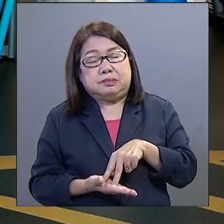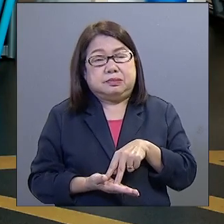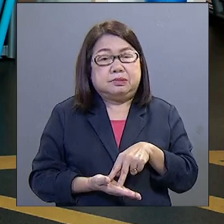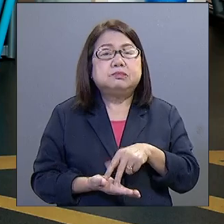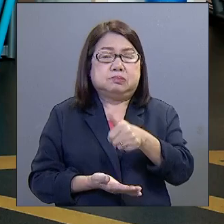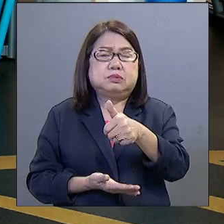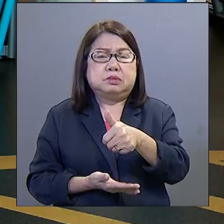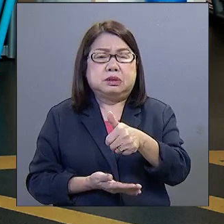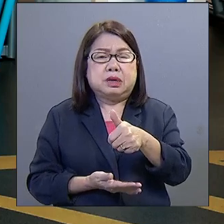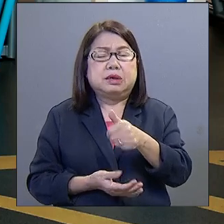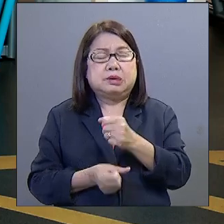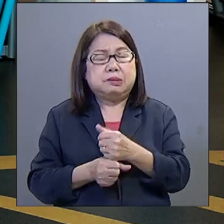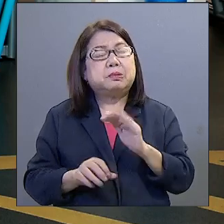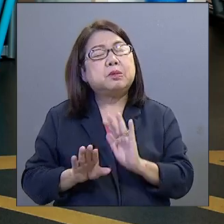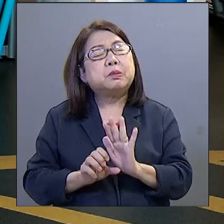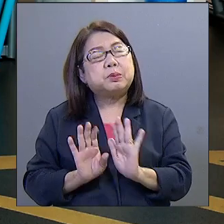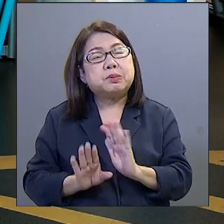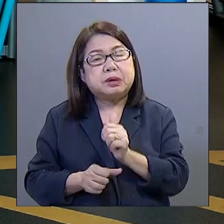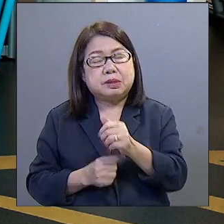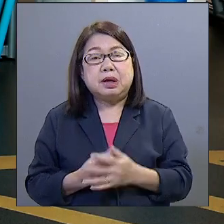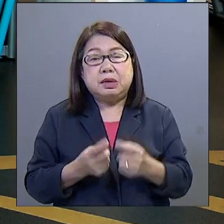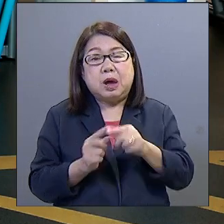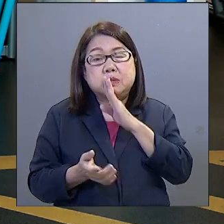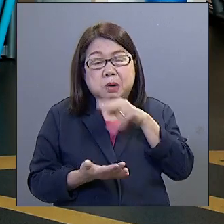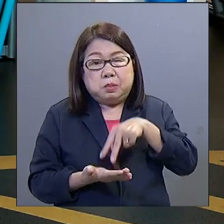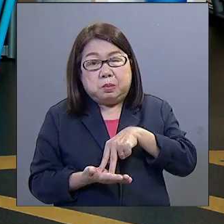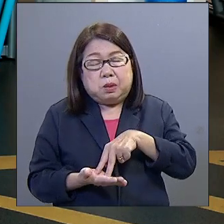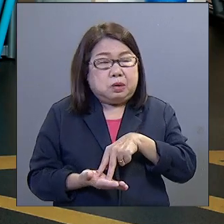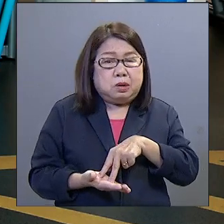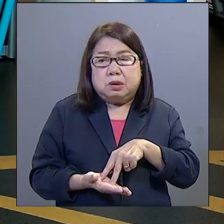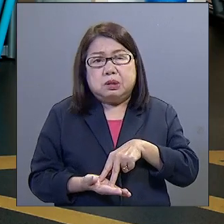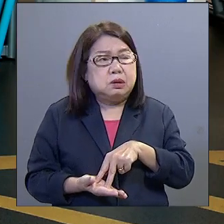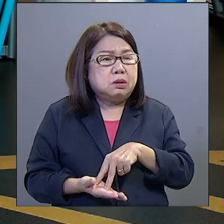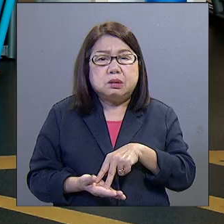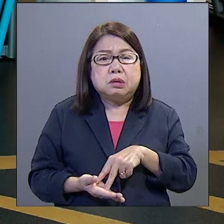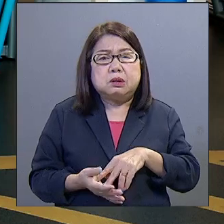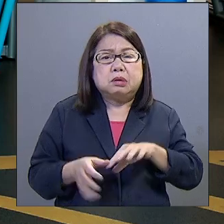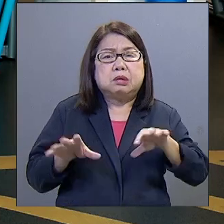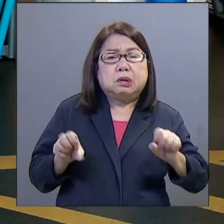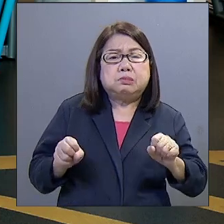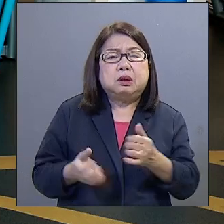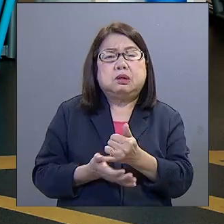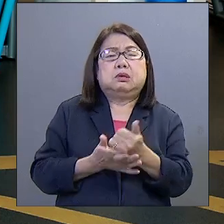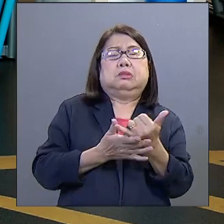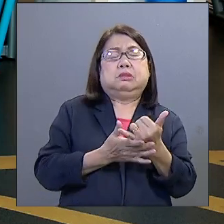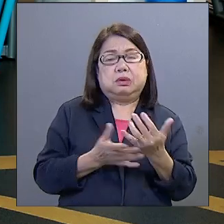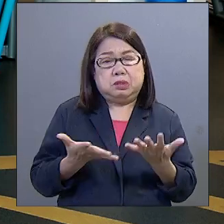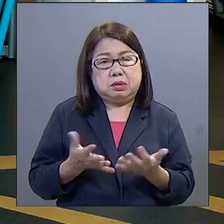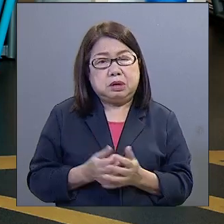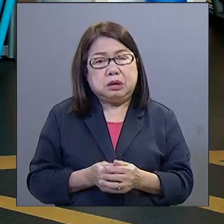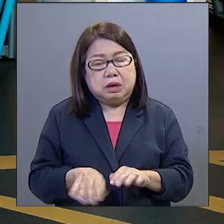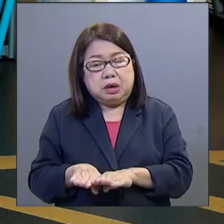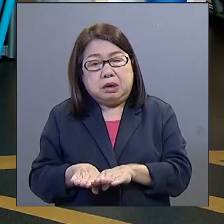ให้ค่ะแต่ถ้าเอนแล้วเริ่มต้องมีไปแตะเก้าอี้เอนแล้วต้องซบมาหาเราหรือเริ่มมีการขยับข